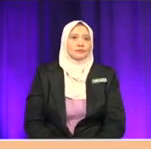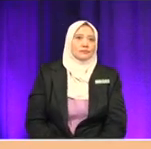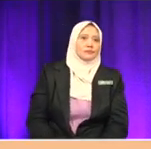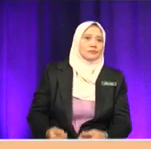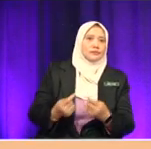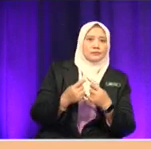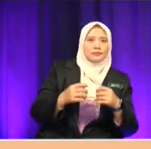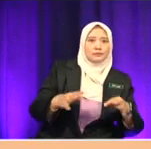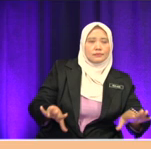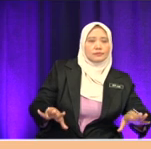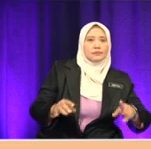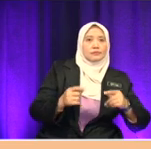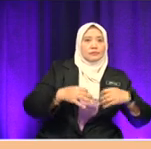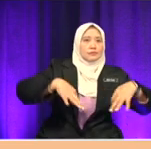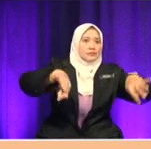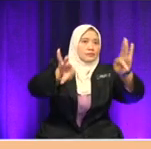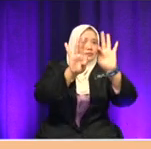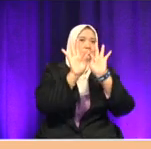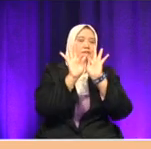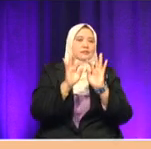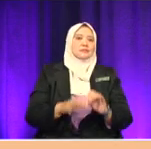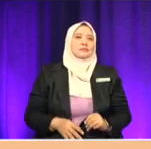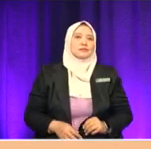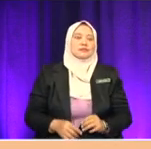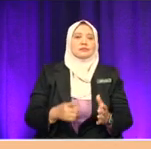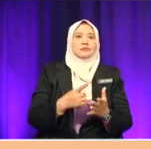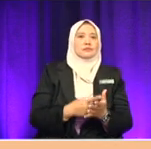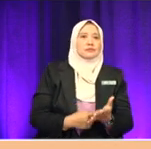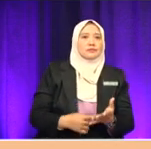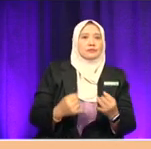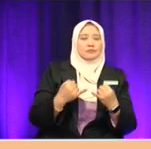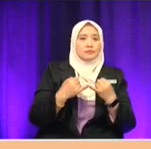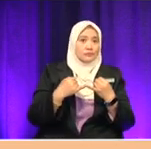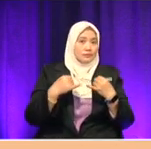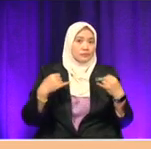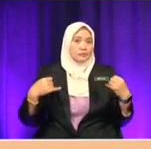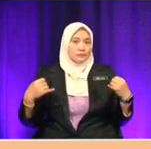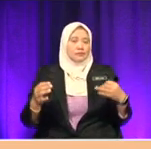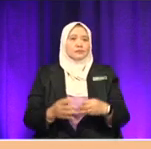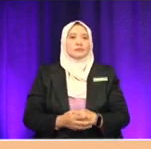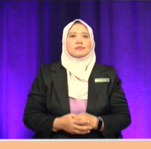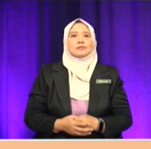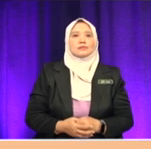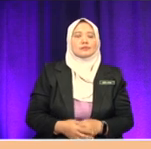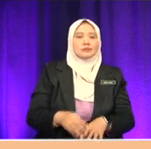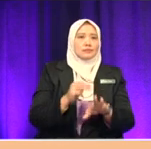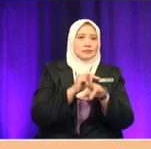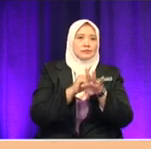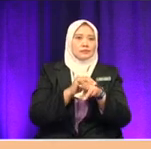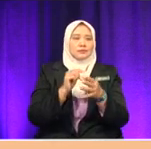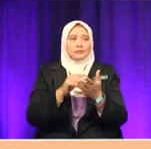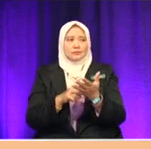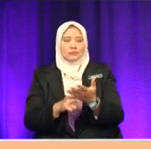tadi sesuatu. Keluar lorak Penang lagi. Ada apa kat situ? Apakah jenis mikroorganisma tersebut? Kena